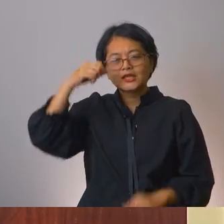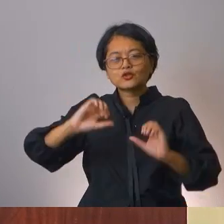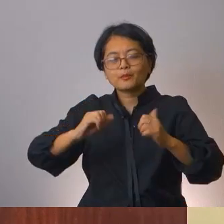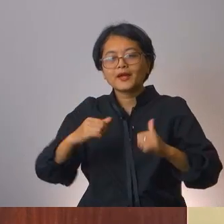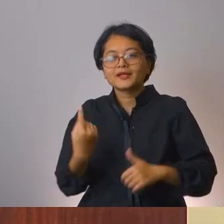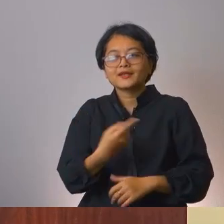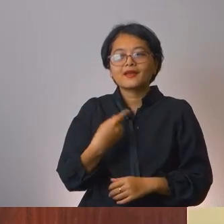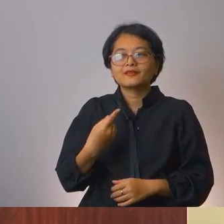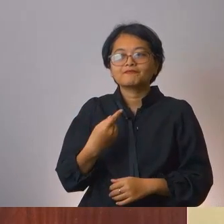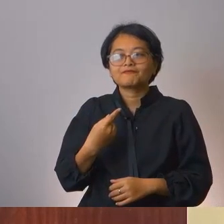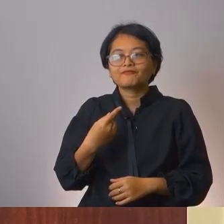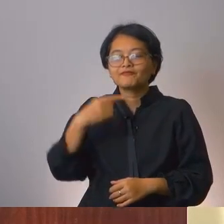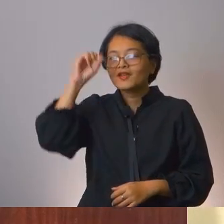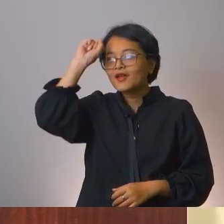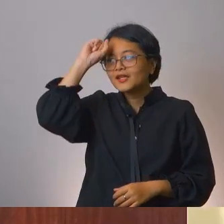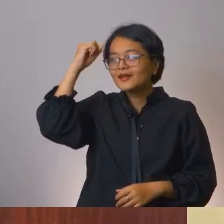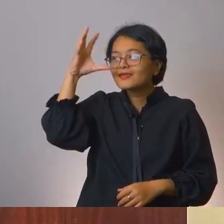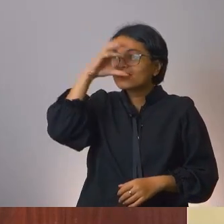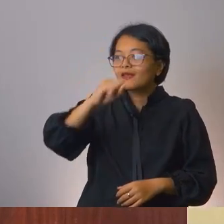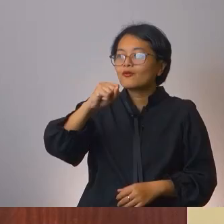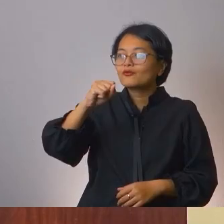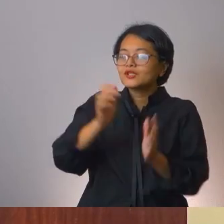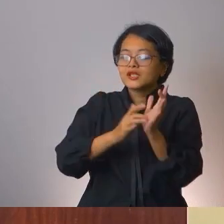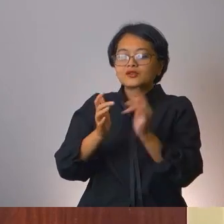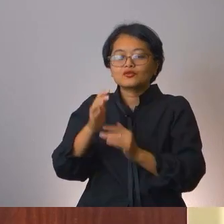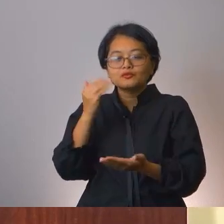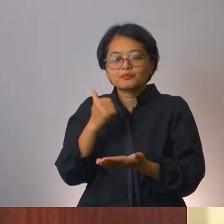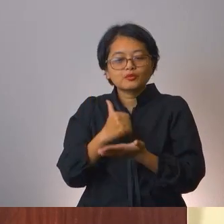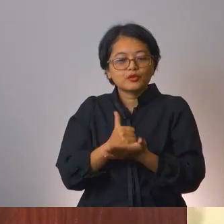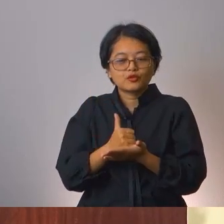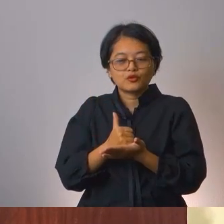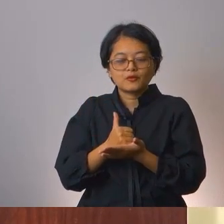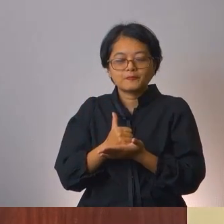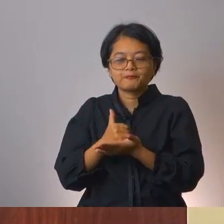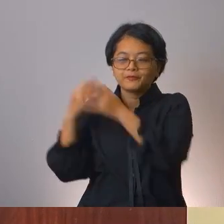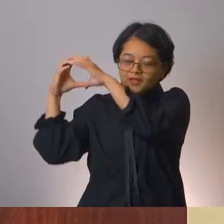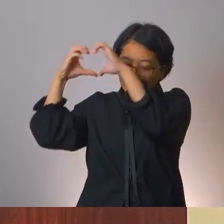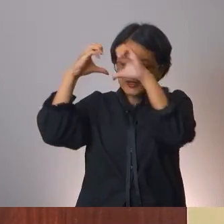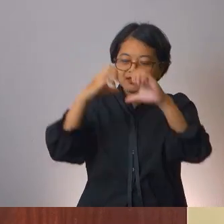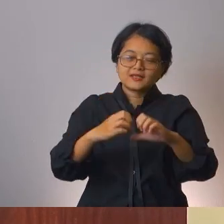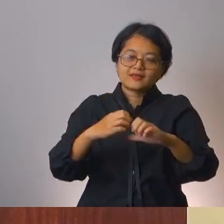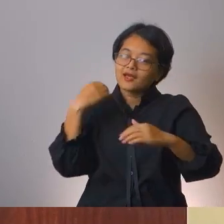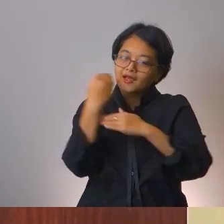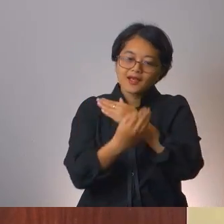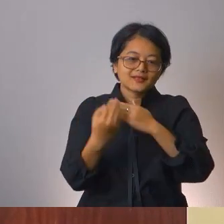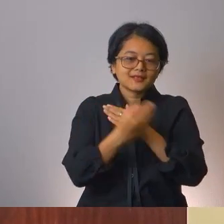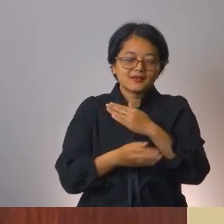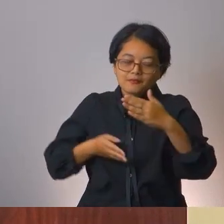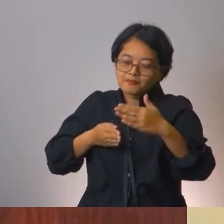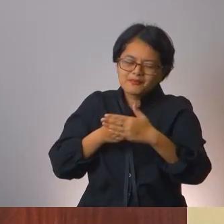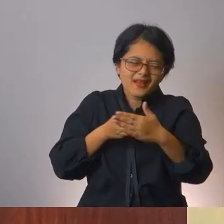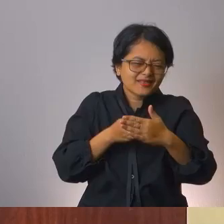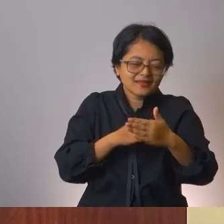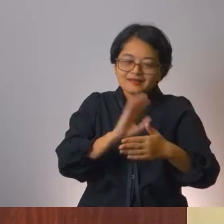kasih tanpa batas dan tanpa alasan. Bapak, Ibu, Saudara, Saudari, saya ajak kita